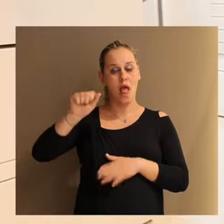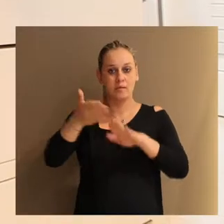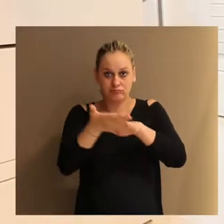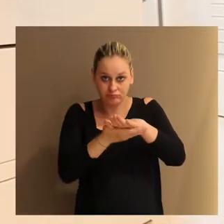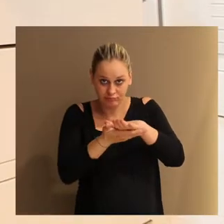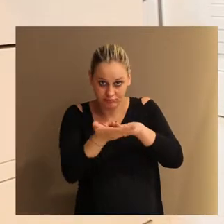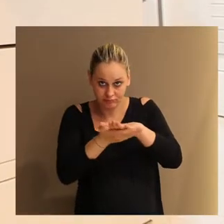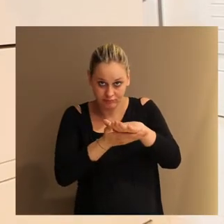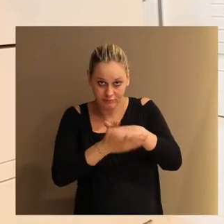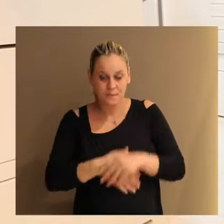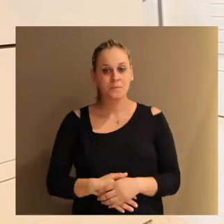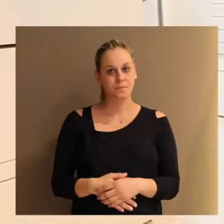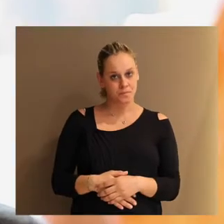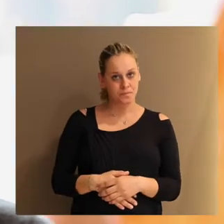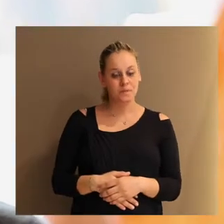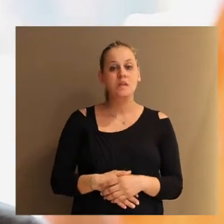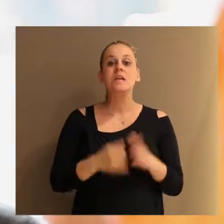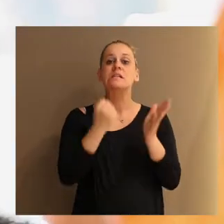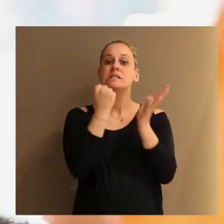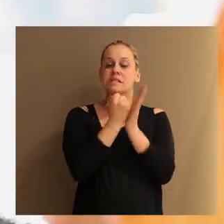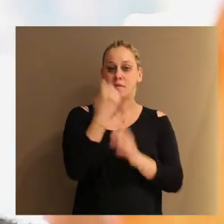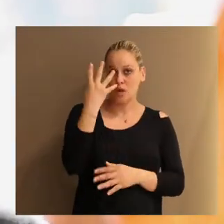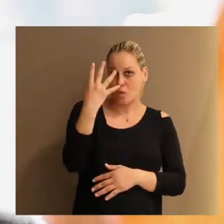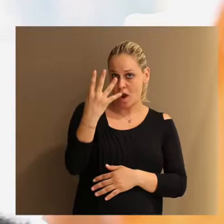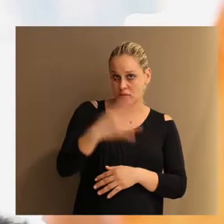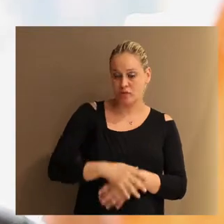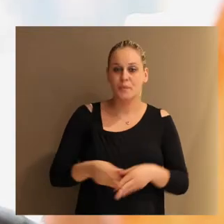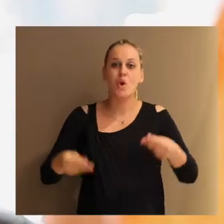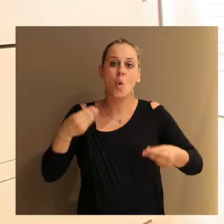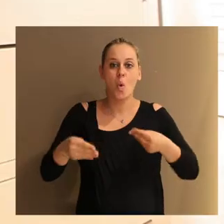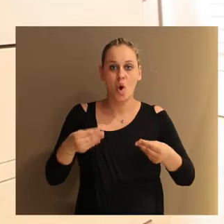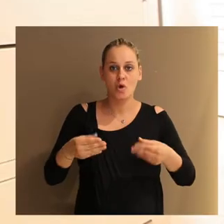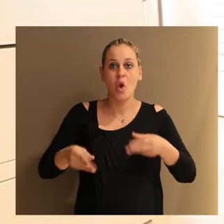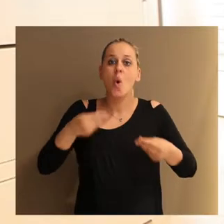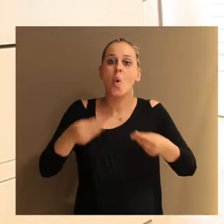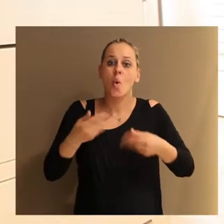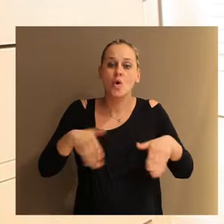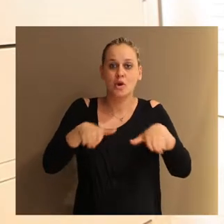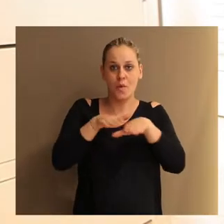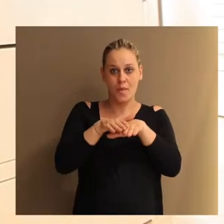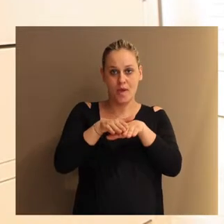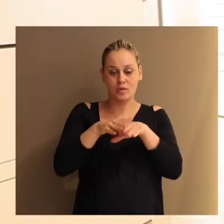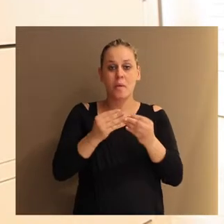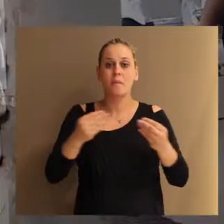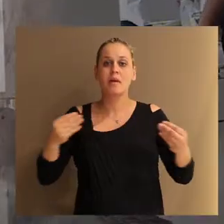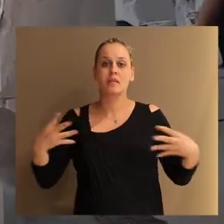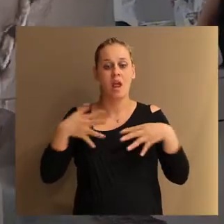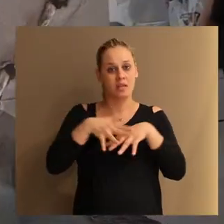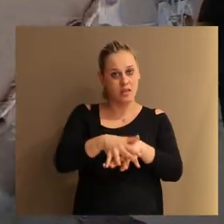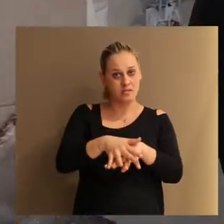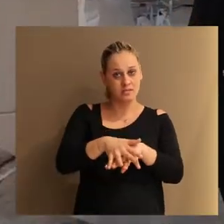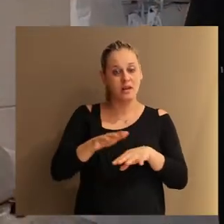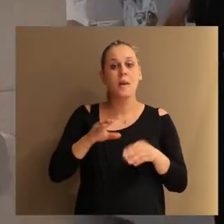Possiamo trovare fino a quattro simboli: simbolo del cuoio, cuoio ricoperto, materiali tessili e altri materiali.